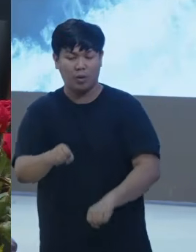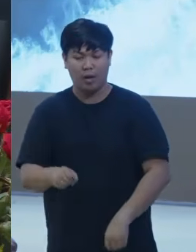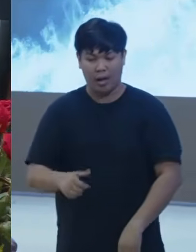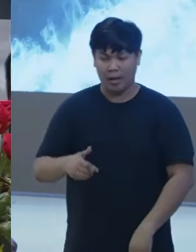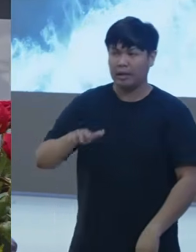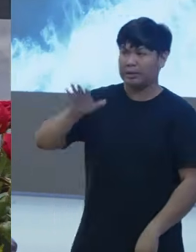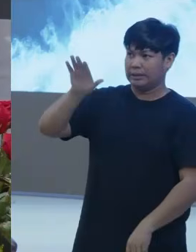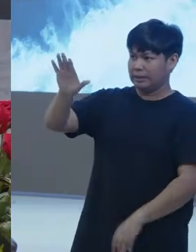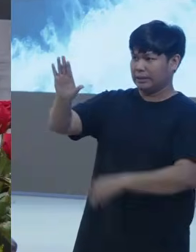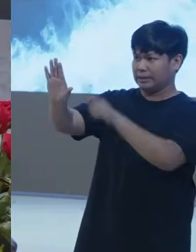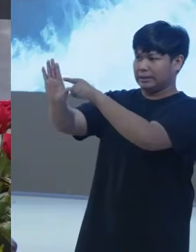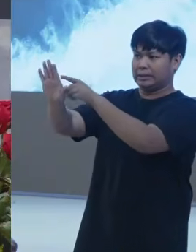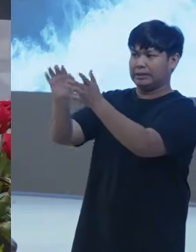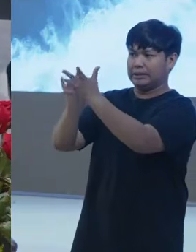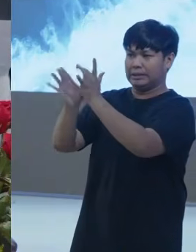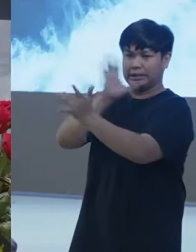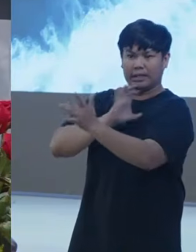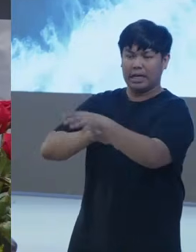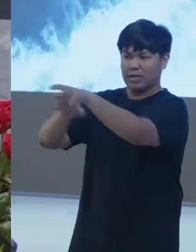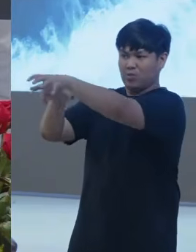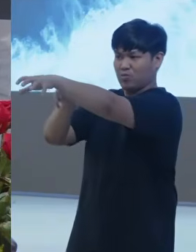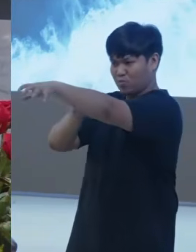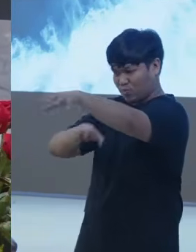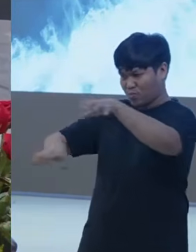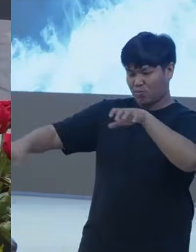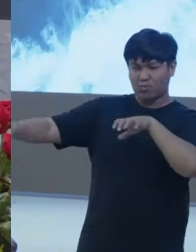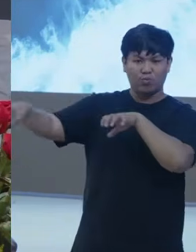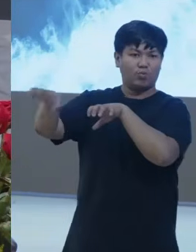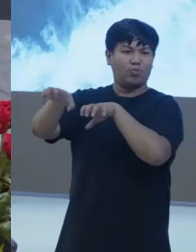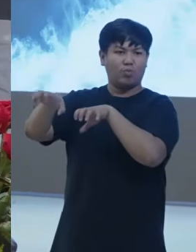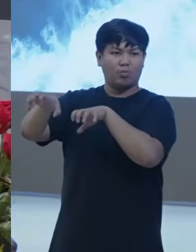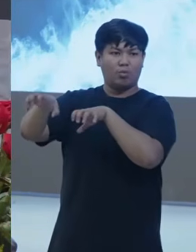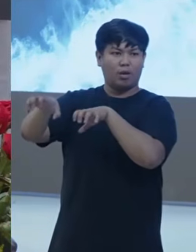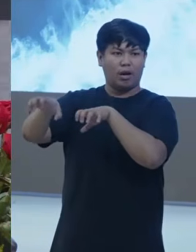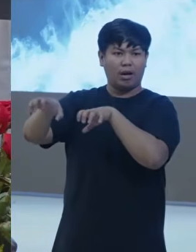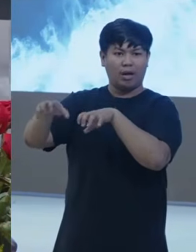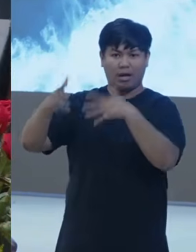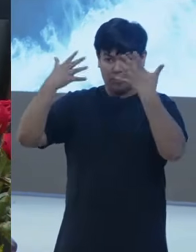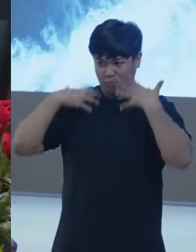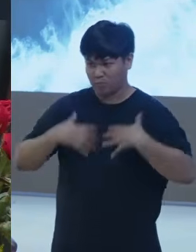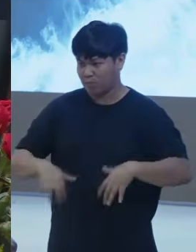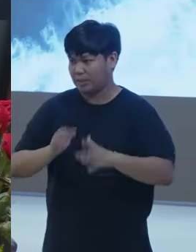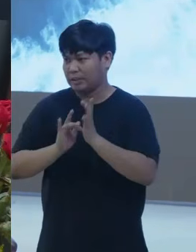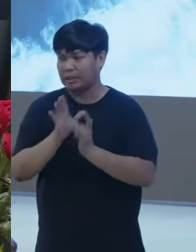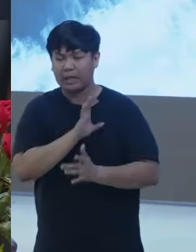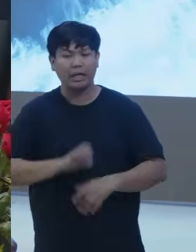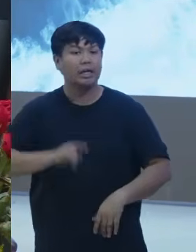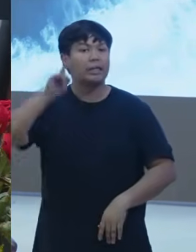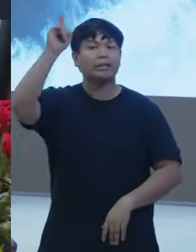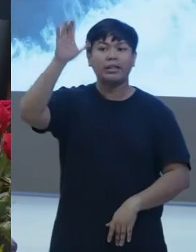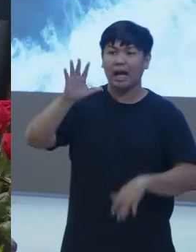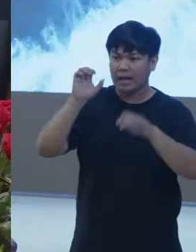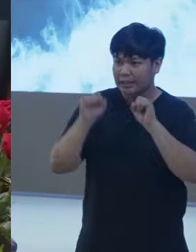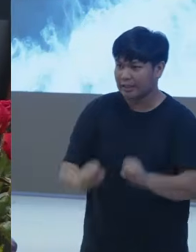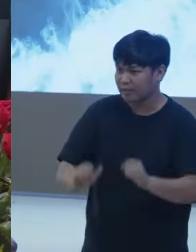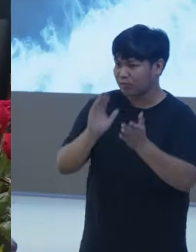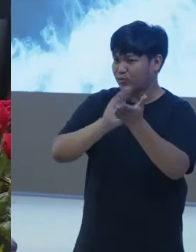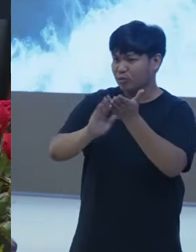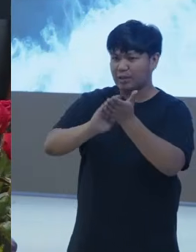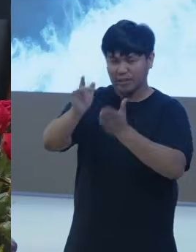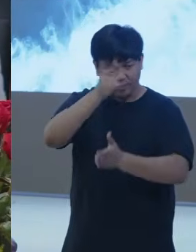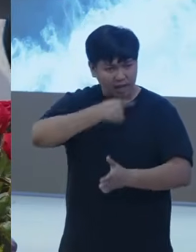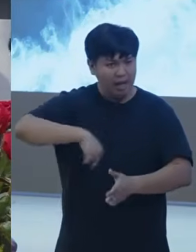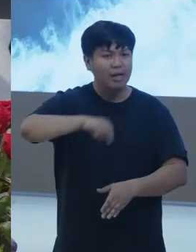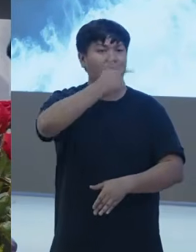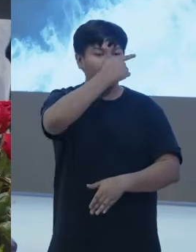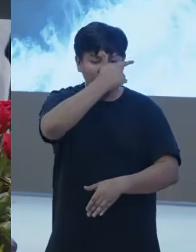walang sala upang bigay ang pagpapatawad sa atin. Kaya tayo napapatawad ng Diyos